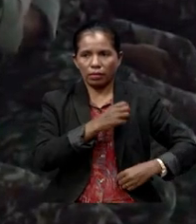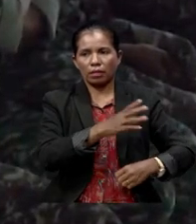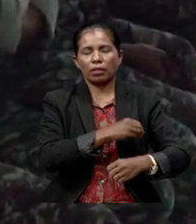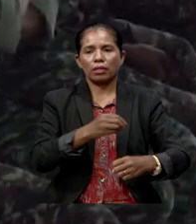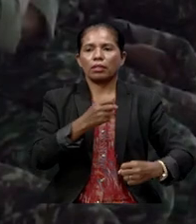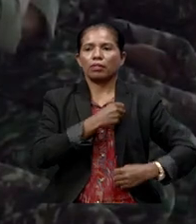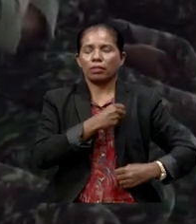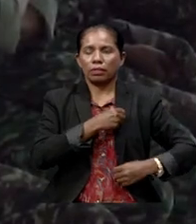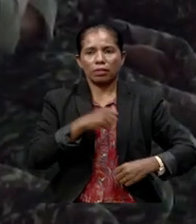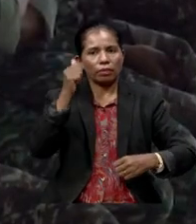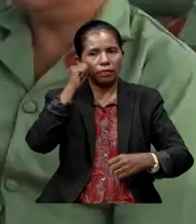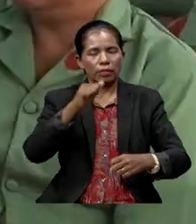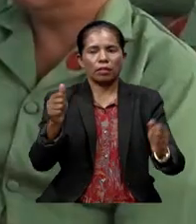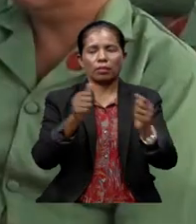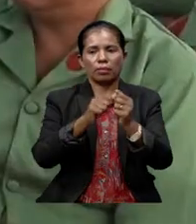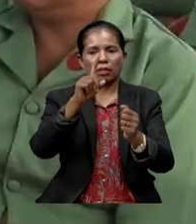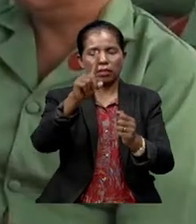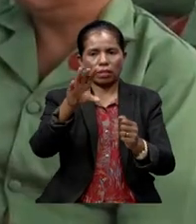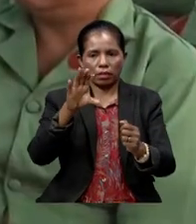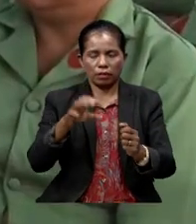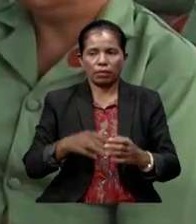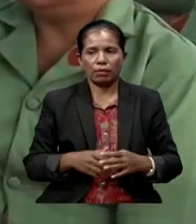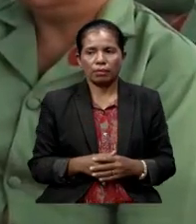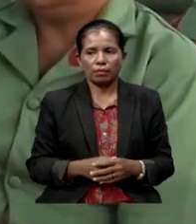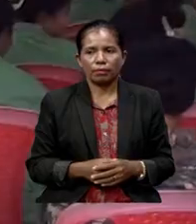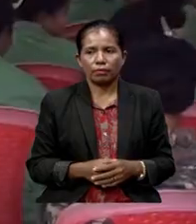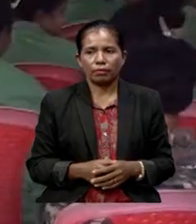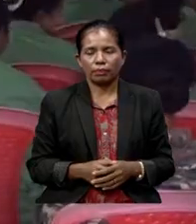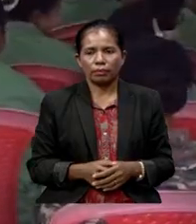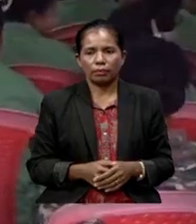força feminina ne behamutu katusida resin Feliciano Venancio Belos, GMN.